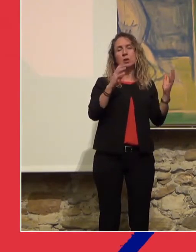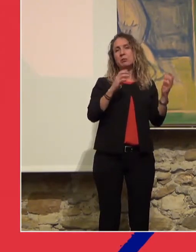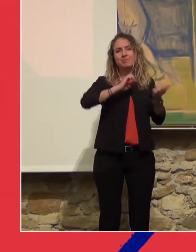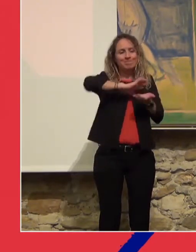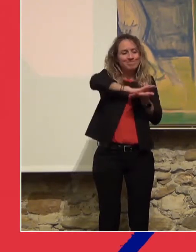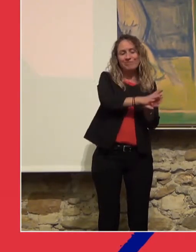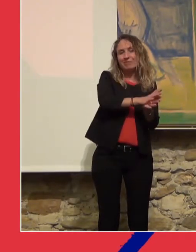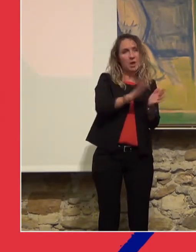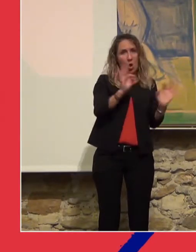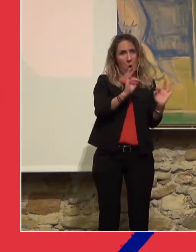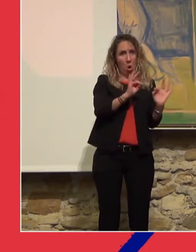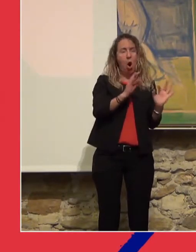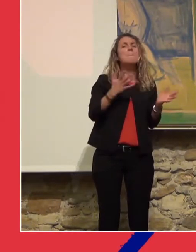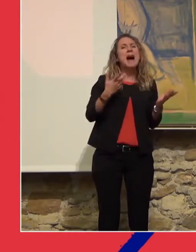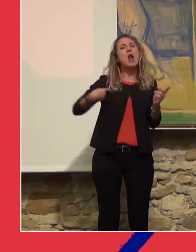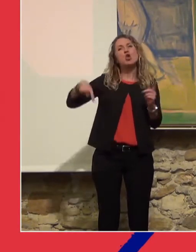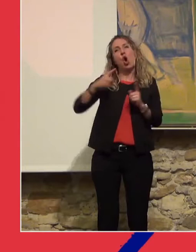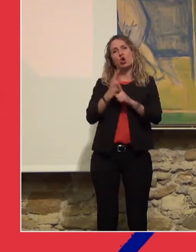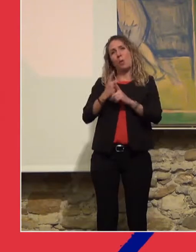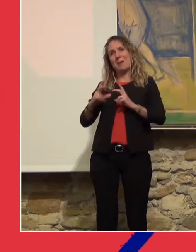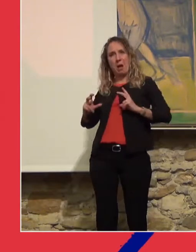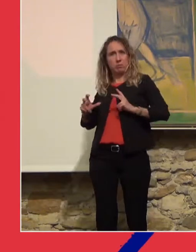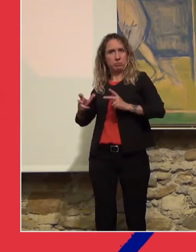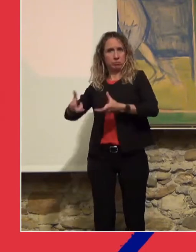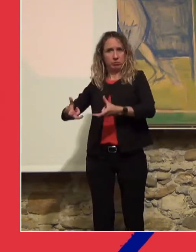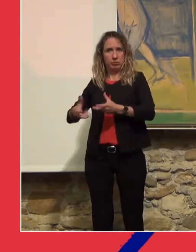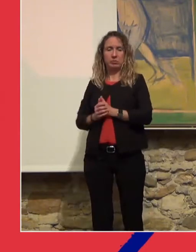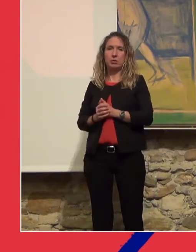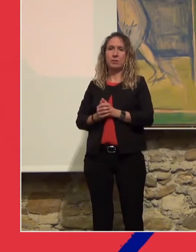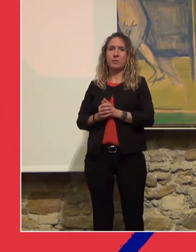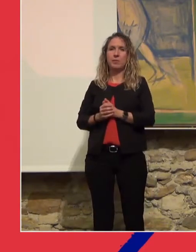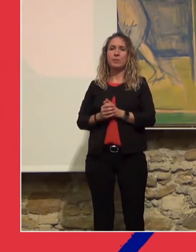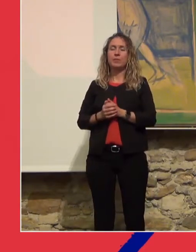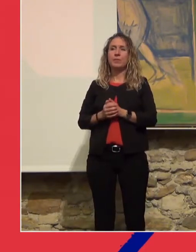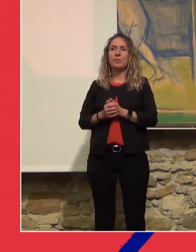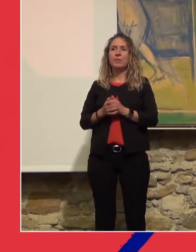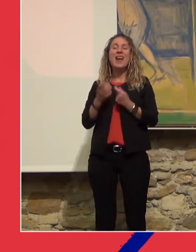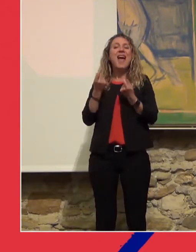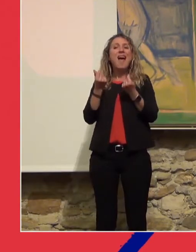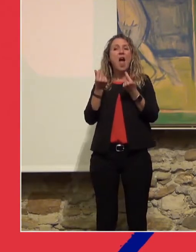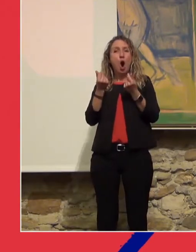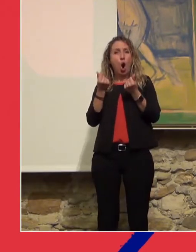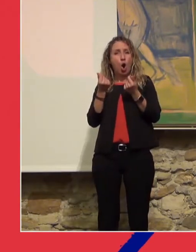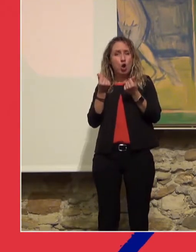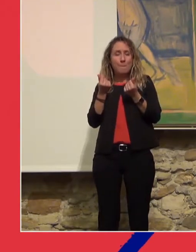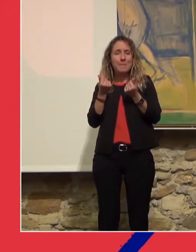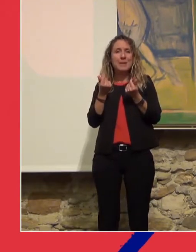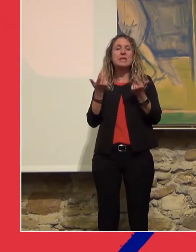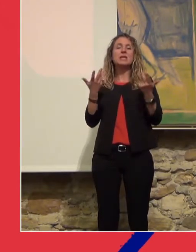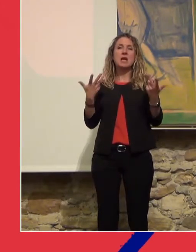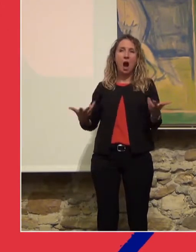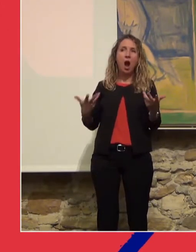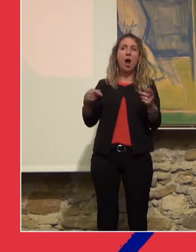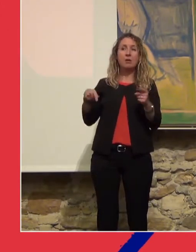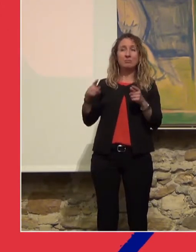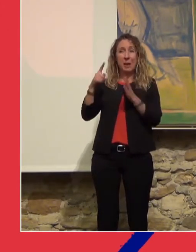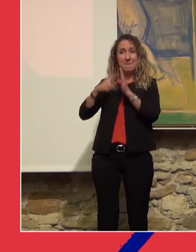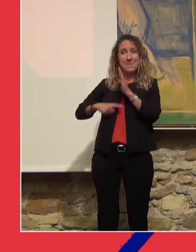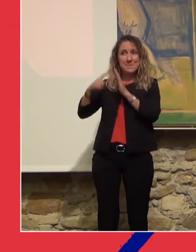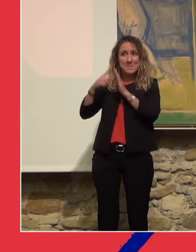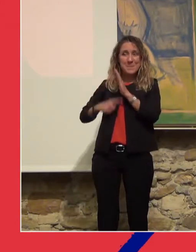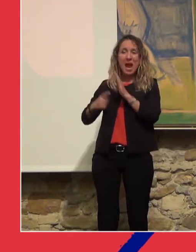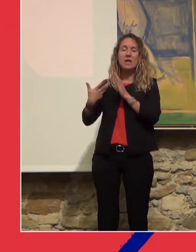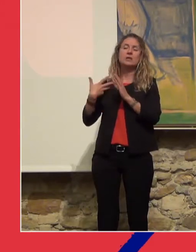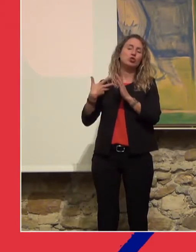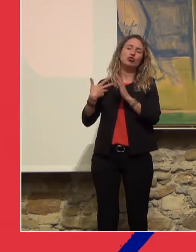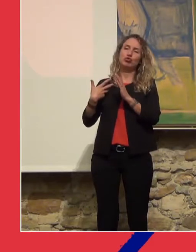Mentre l'economia in questi mesi ha dovuto accettare notevoli perdite di produttività, La scienza invece